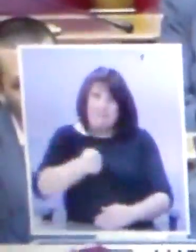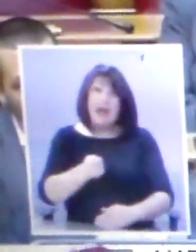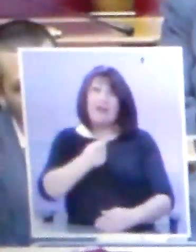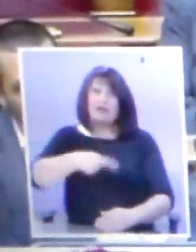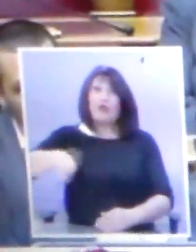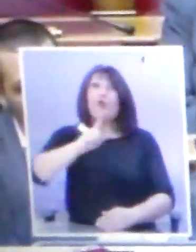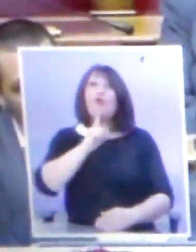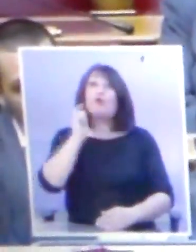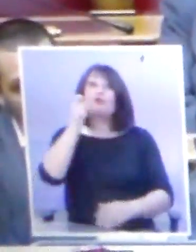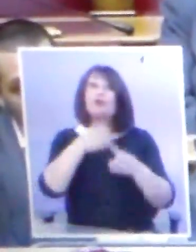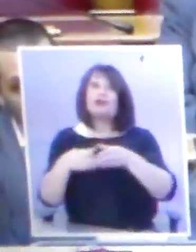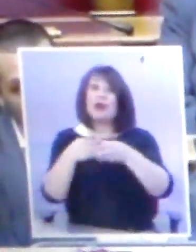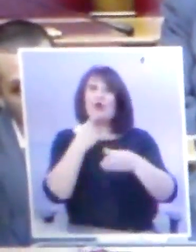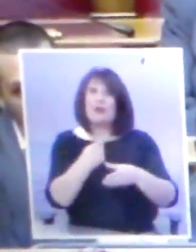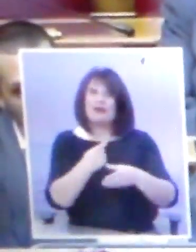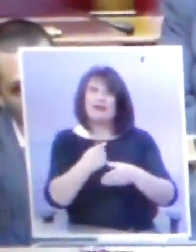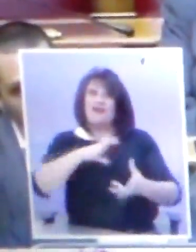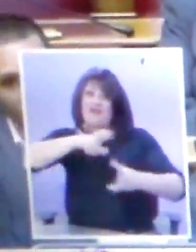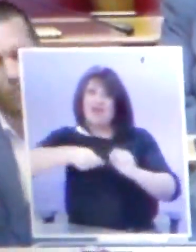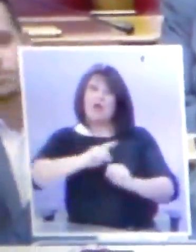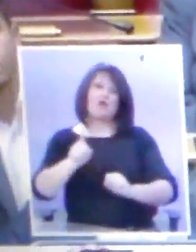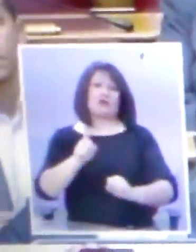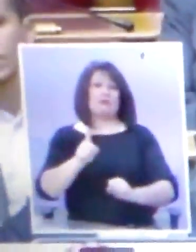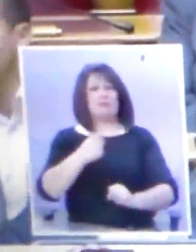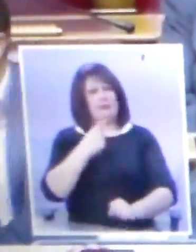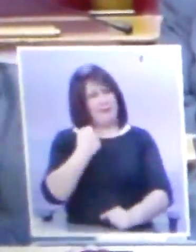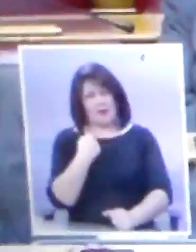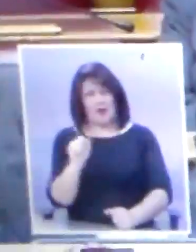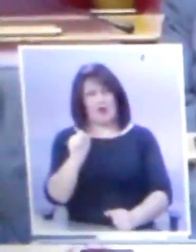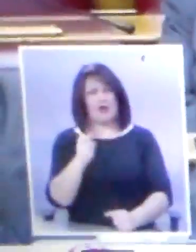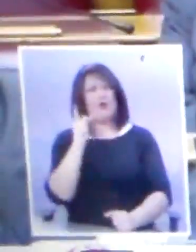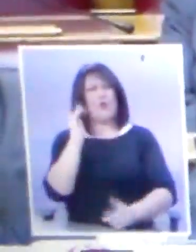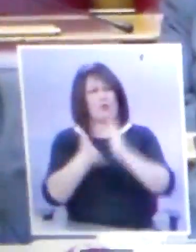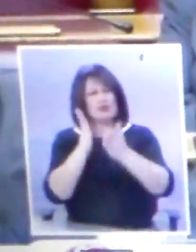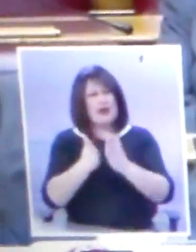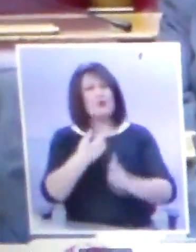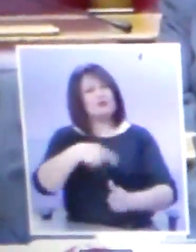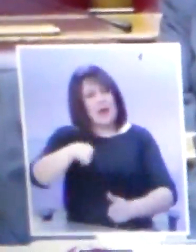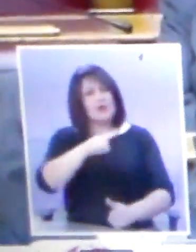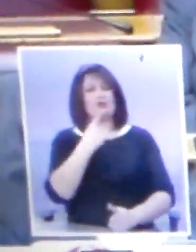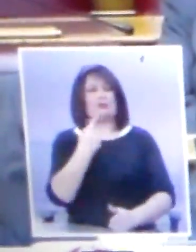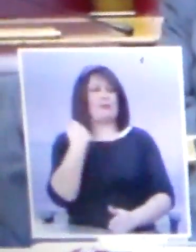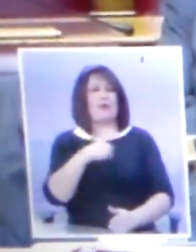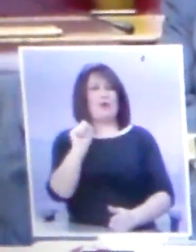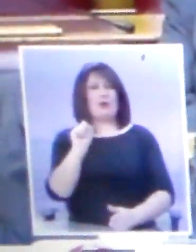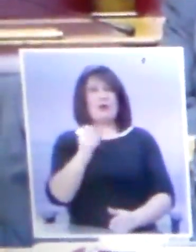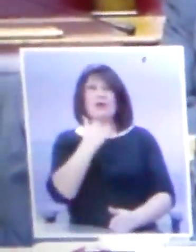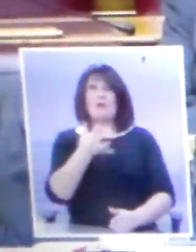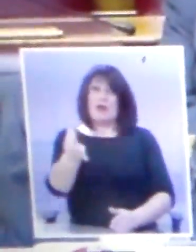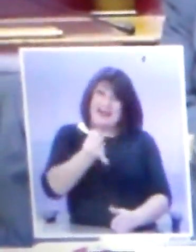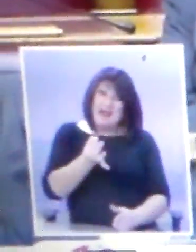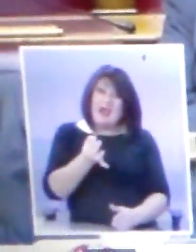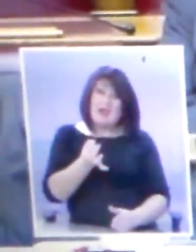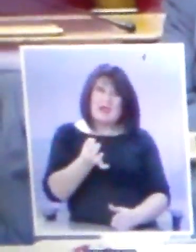Όλα και όλα τα υπόλοιπα πολιτικά κόμματα, οποιαδήποτε πράξη βίας εις βάρος και του κ. Κουμουτσάκου αλλά και οποιοδήποτε, αλλά δεν θα μπορεί να λέει ο κ.